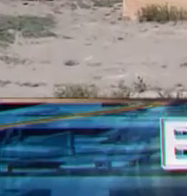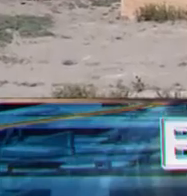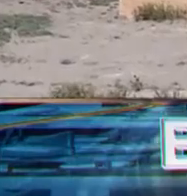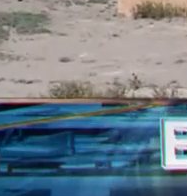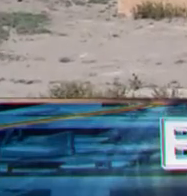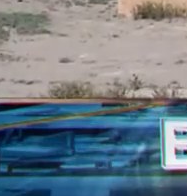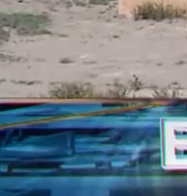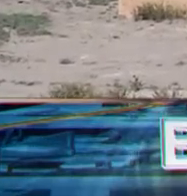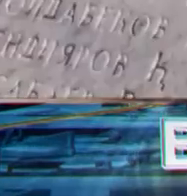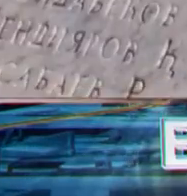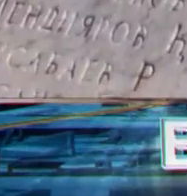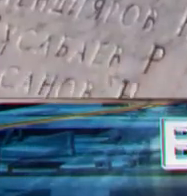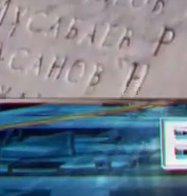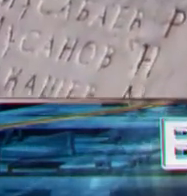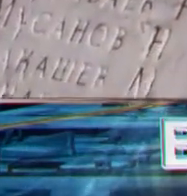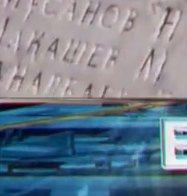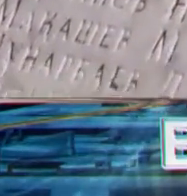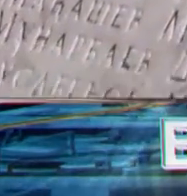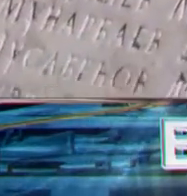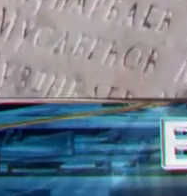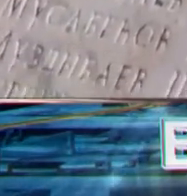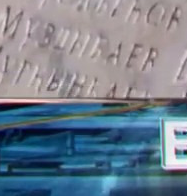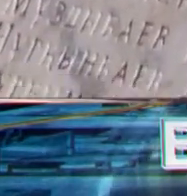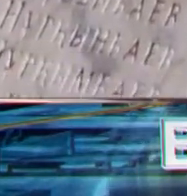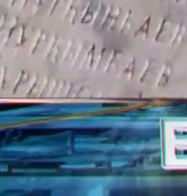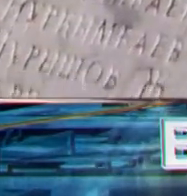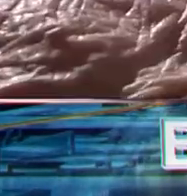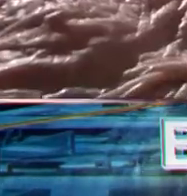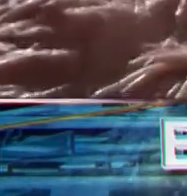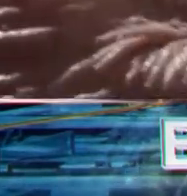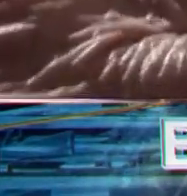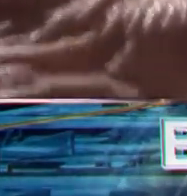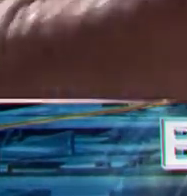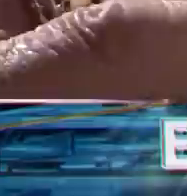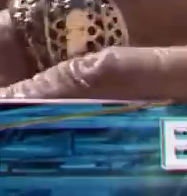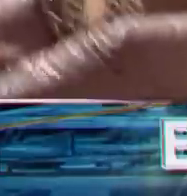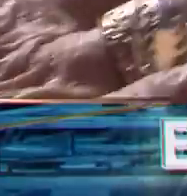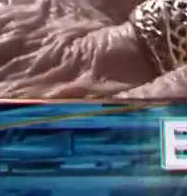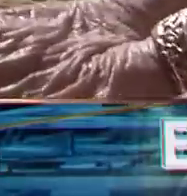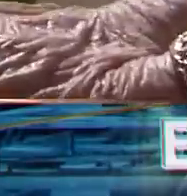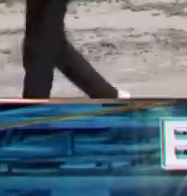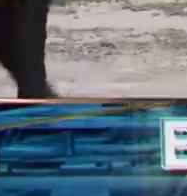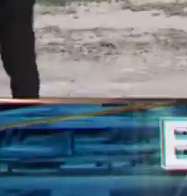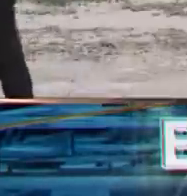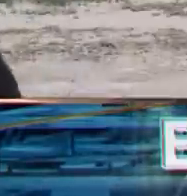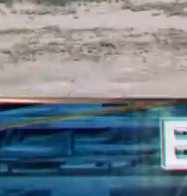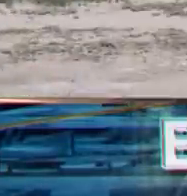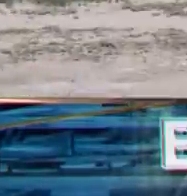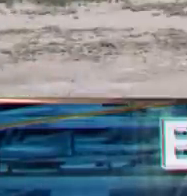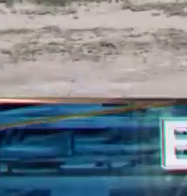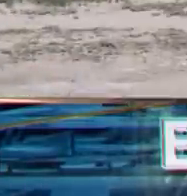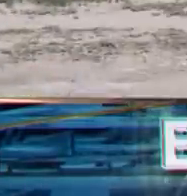Ақжолтай хабар. Араға 75 жыл салып, хабарсыз кеткен қазақ солдаты Мәді Ембергенов туралы мәлімет табылды.